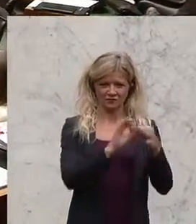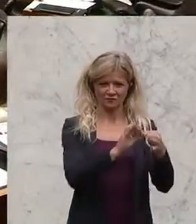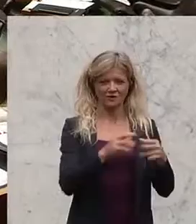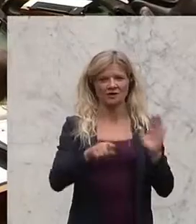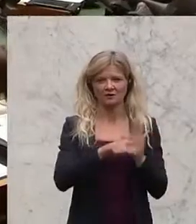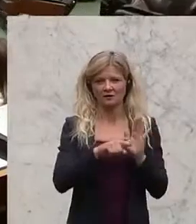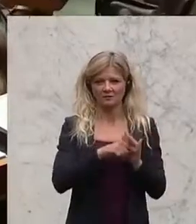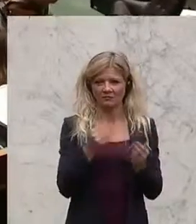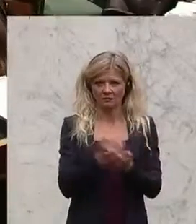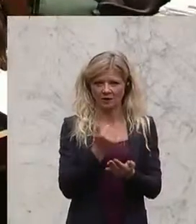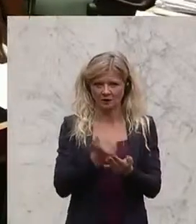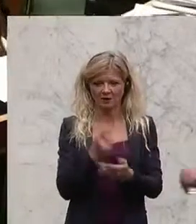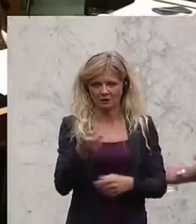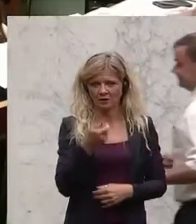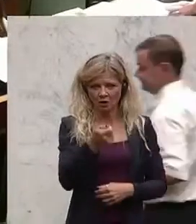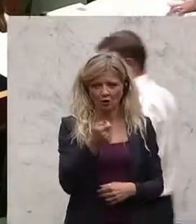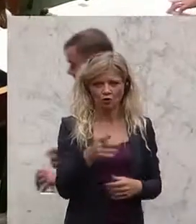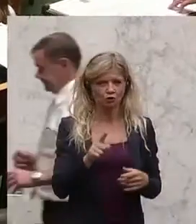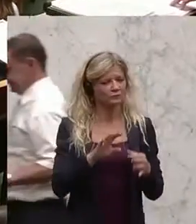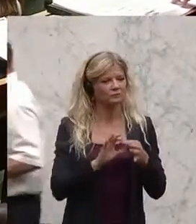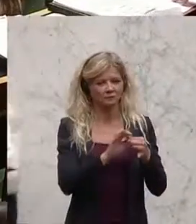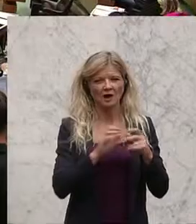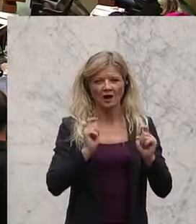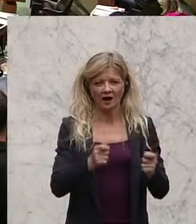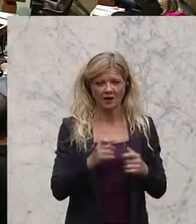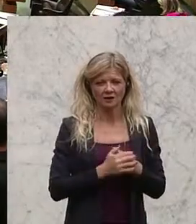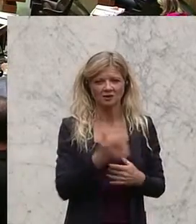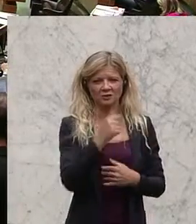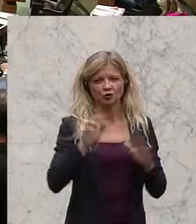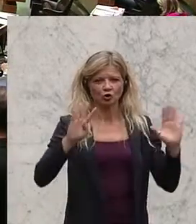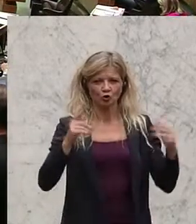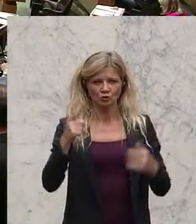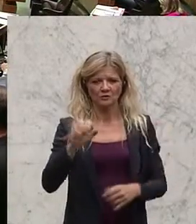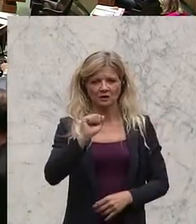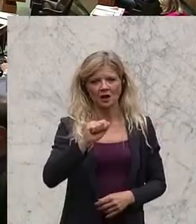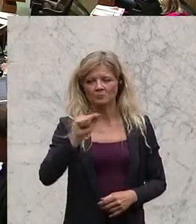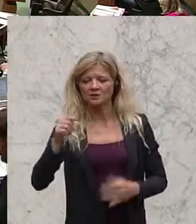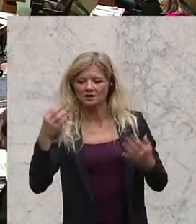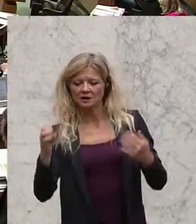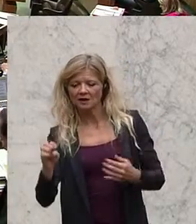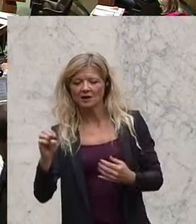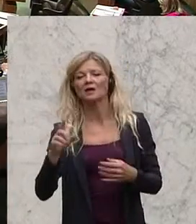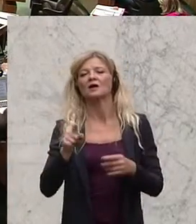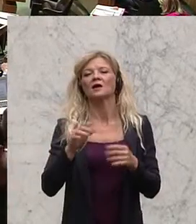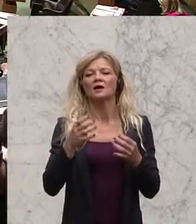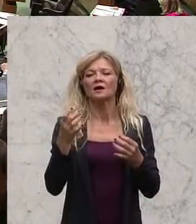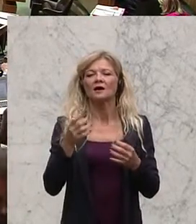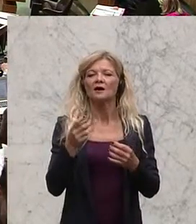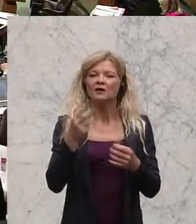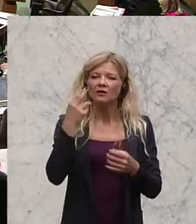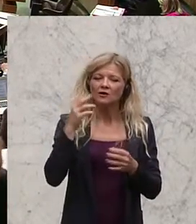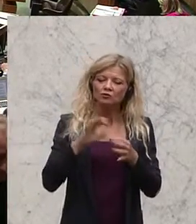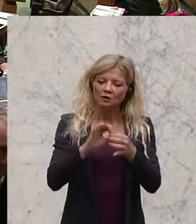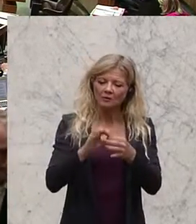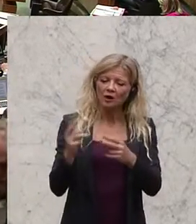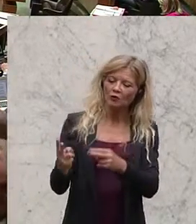Ausschuss betreffend den Antrag 229 AE betreffend der vorgezogenen Maßnahmen im